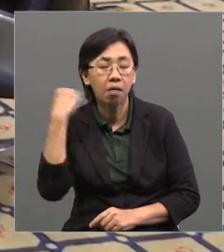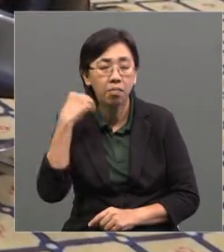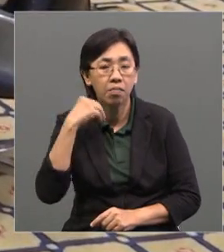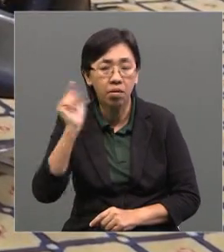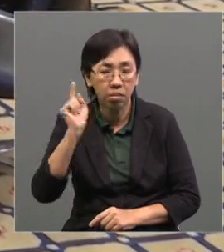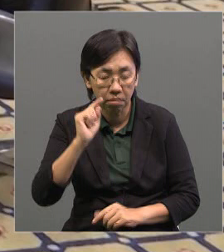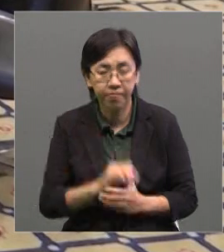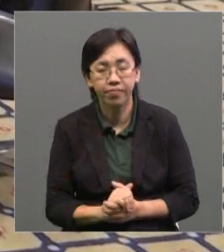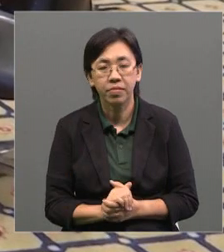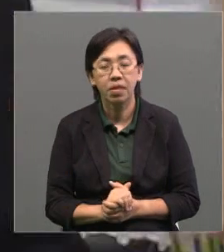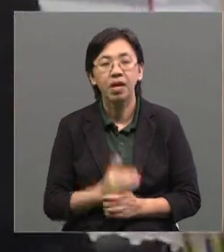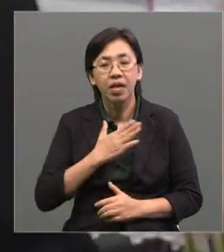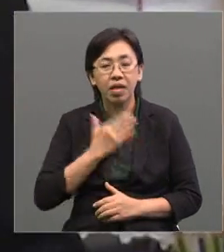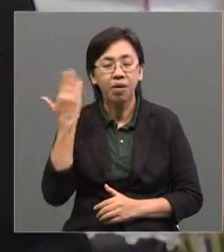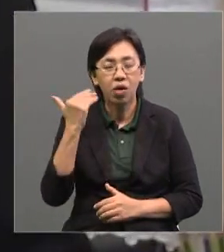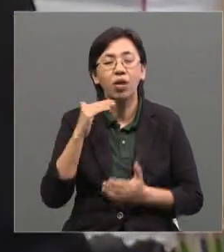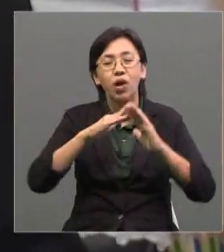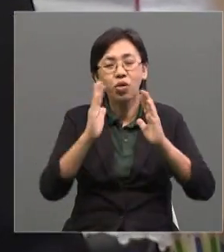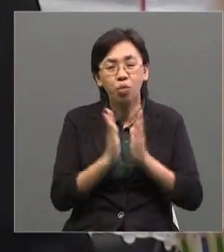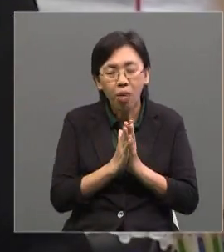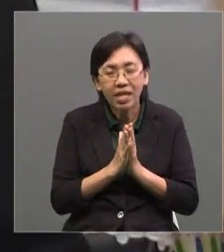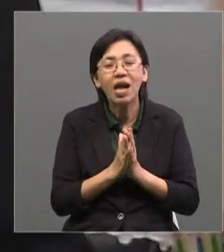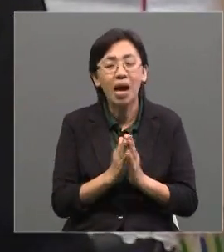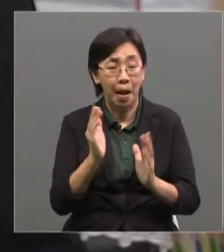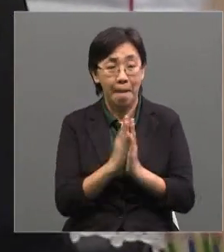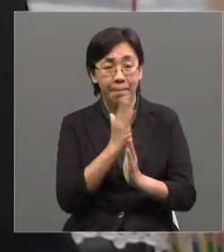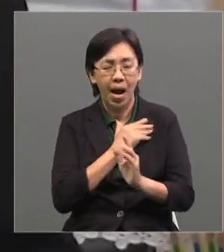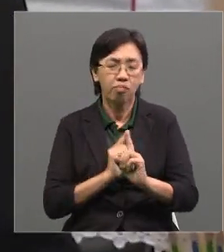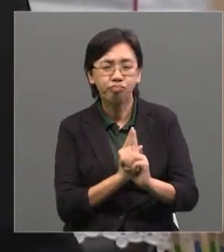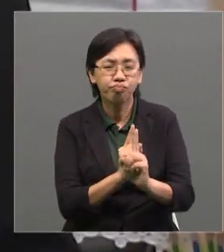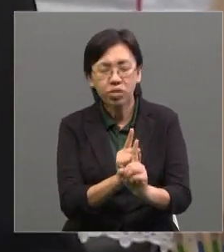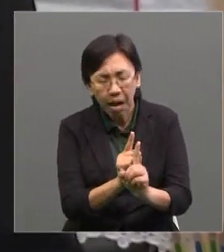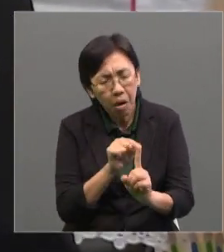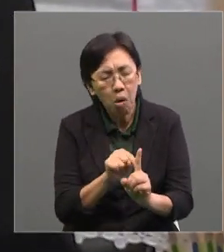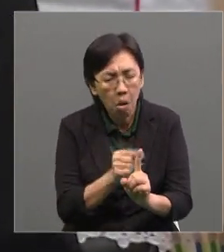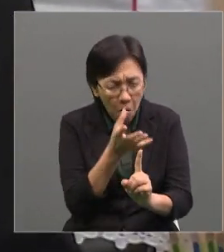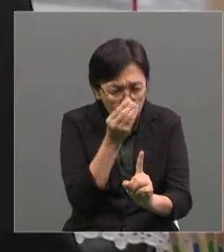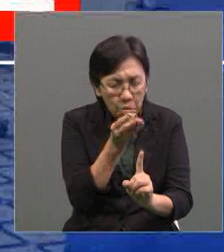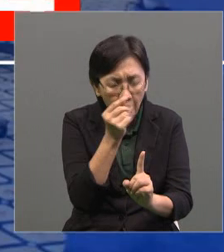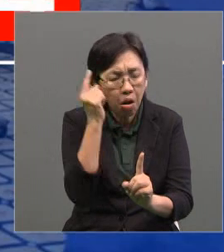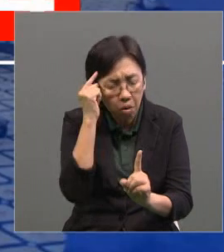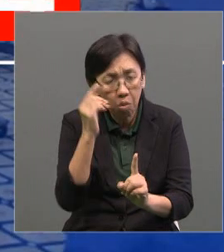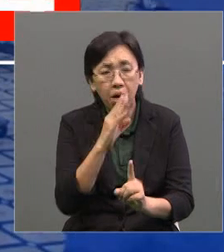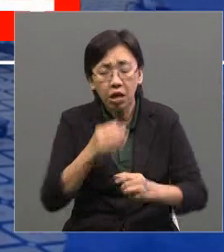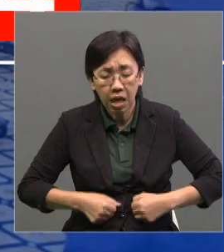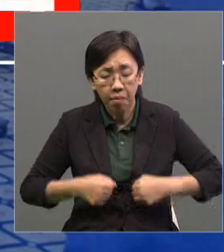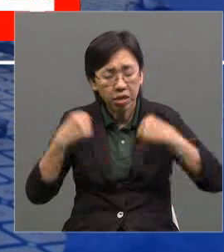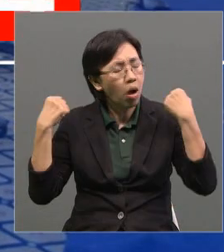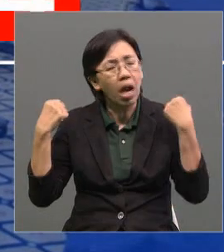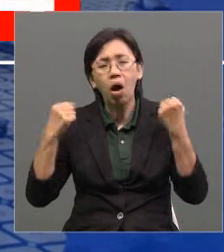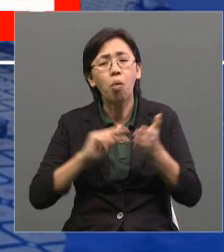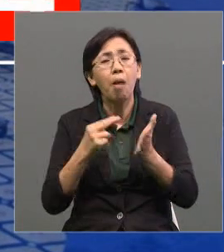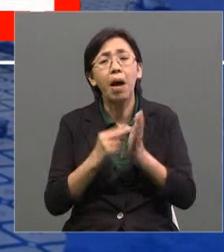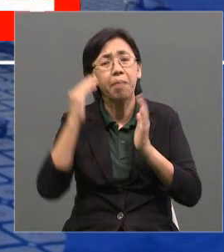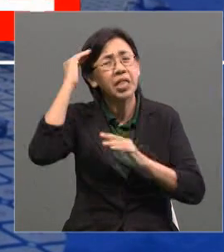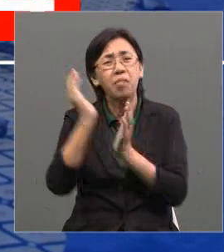คะบอกว่าการได้เป็นเด็กวัดเดินตามพระทำให้ได้เรียนรู้หลายอย่างทำให้คิดได้ว่าเมื่อถอดเครื่องแบบเราก็เป็นแค่คน